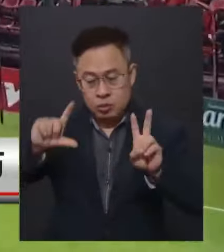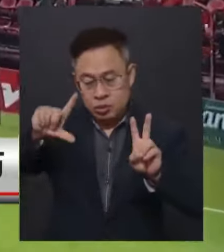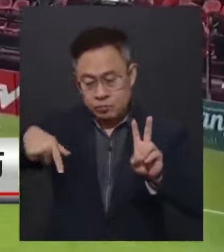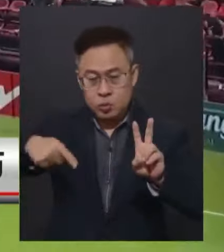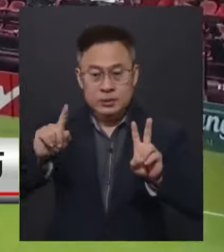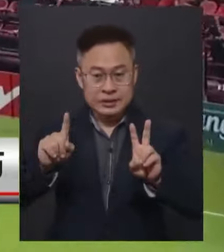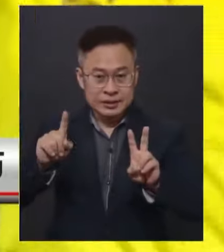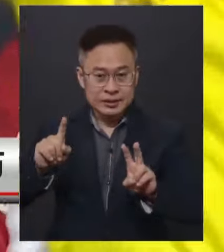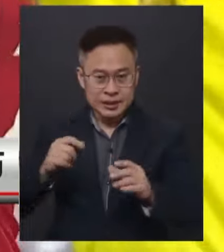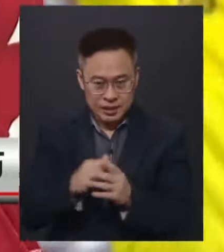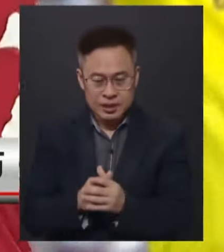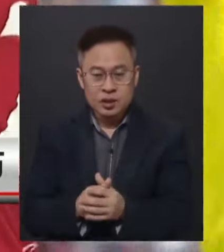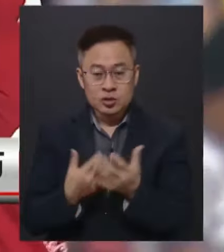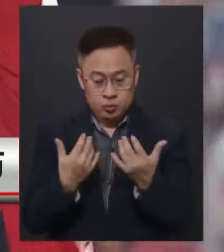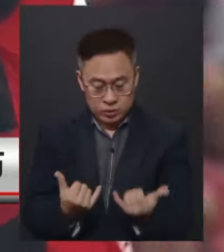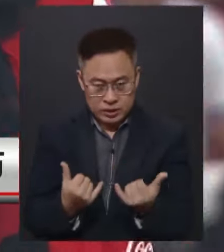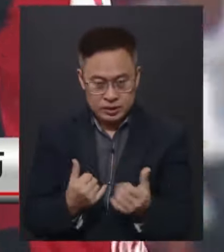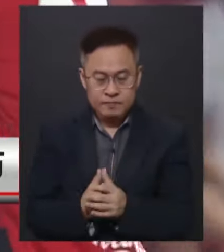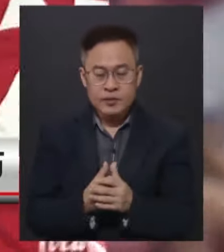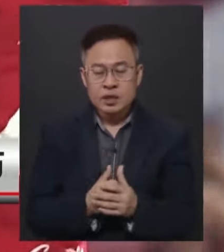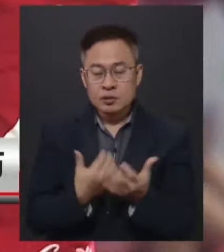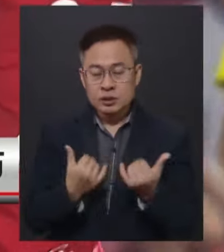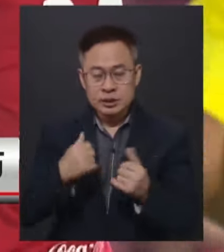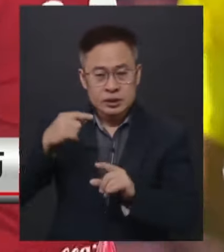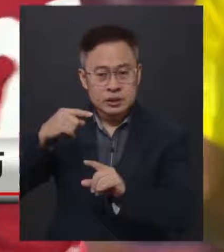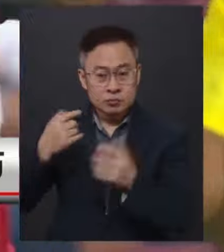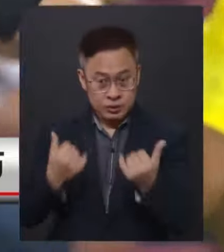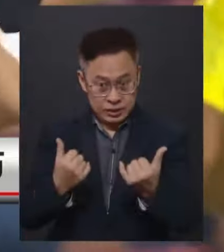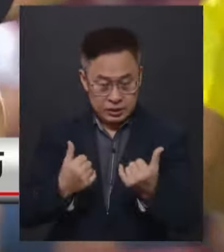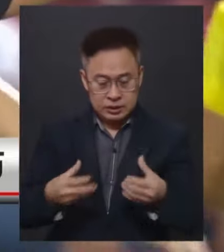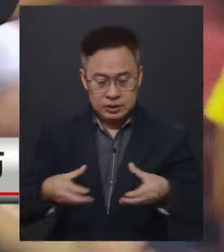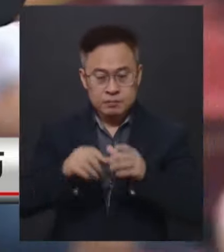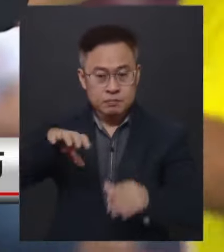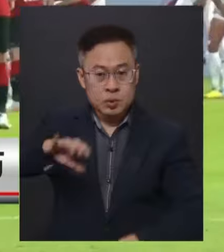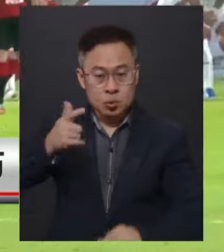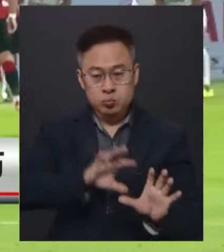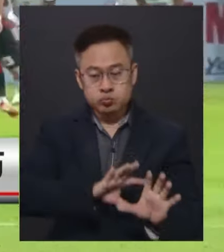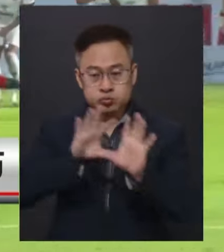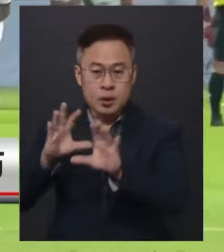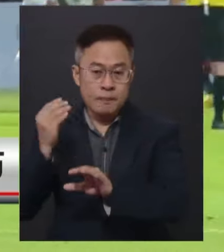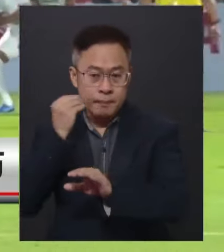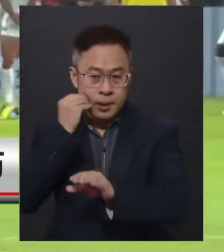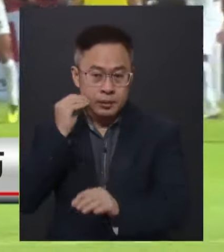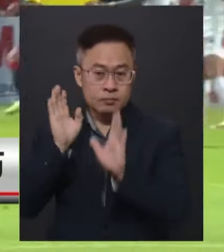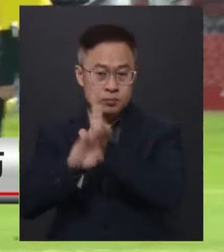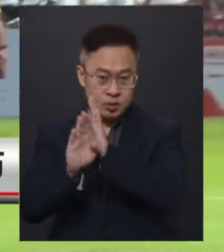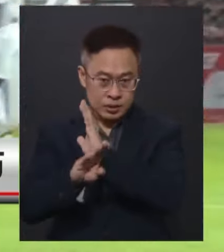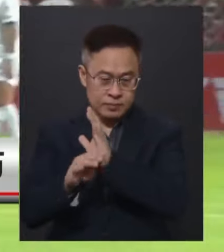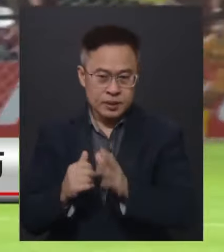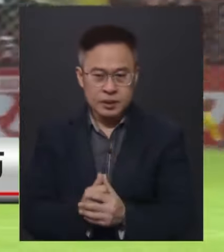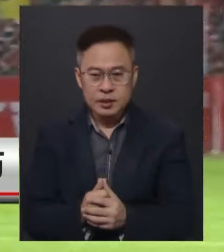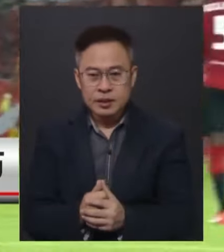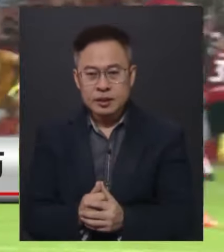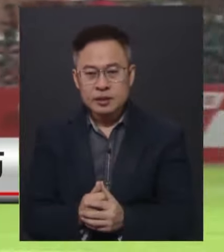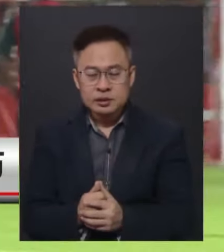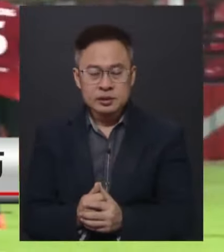การบุกไปเยือนทางบุรีรัมย์ยูไนเต็ดในวันที่27 เมษายนหรือว่าวันนี้นั่นเองซึ่งสถาพรแดงสีค่ะแบ็กซ้ายของทีมเนี่ยก็